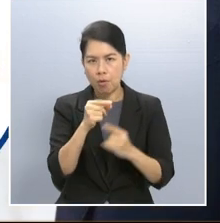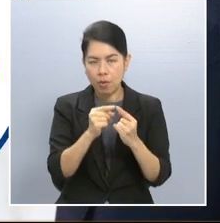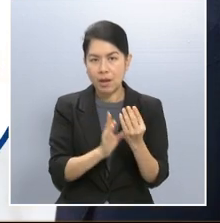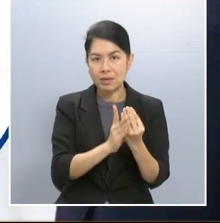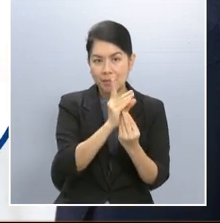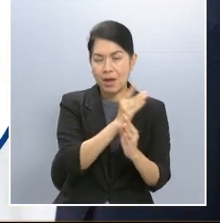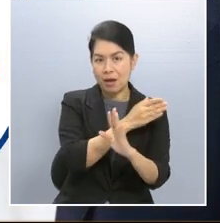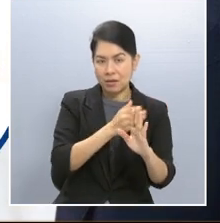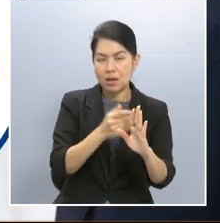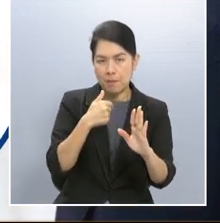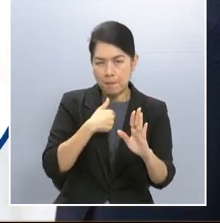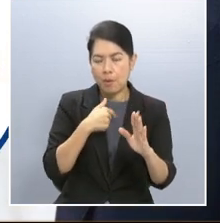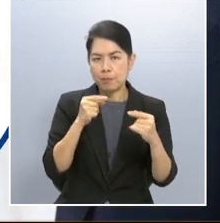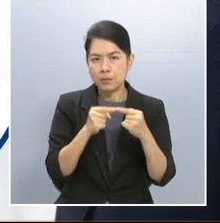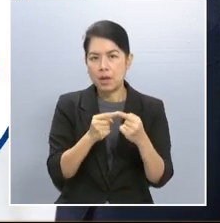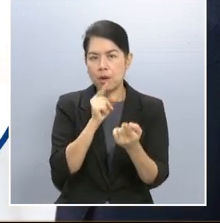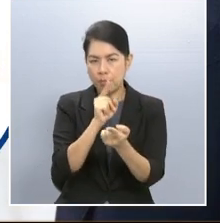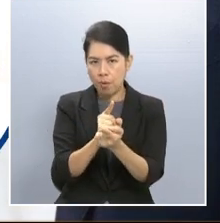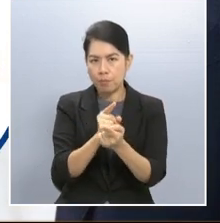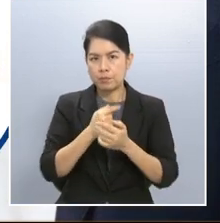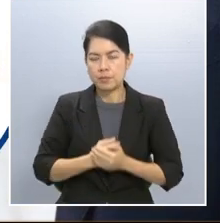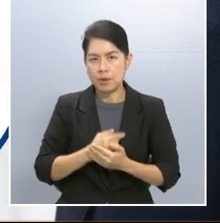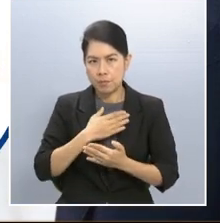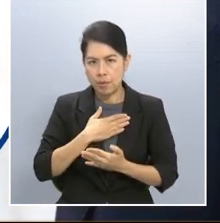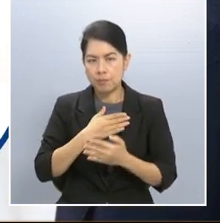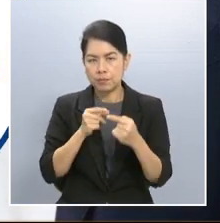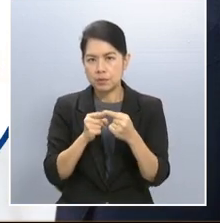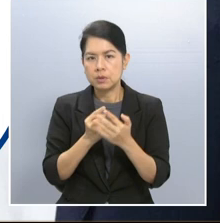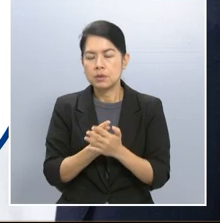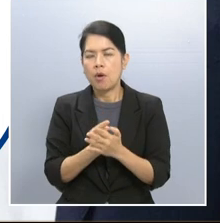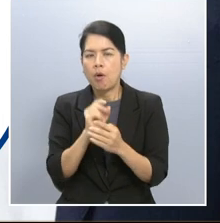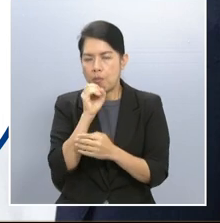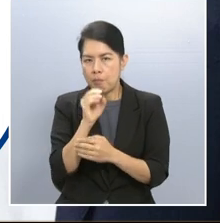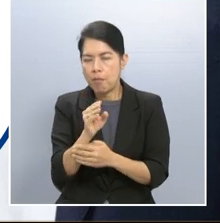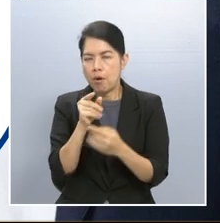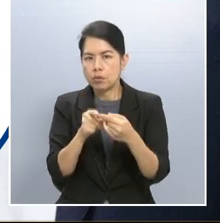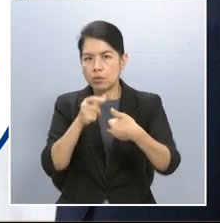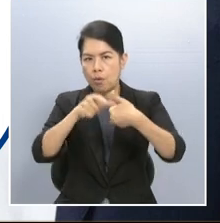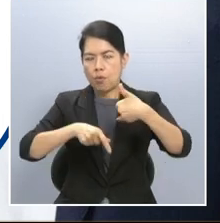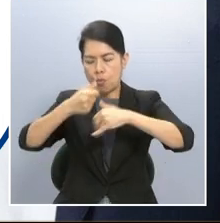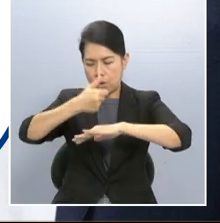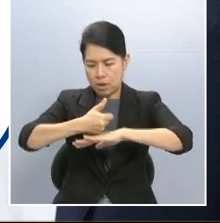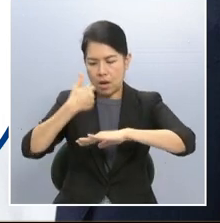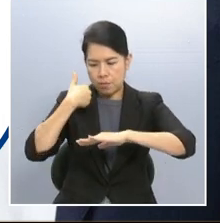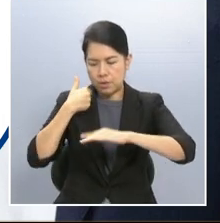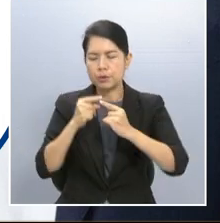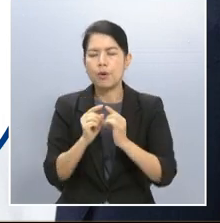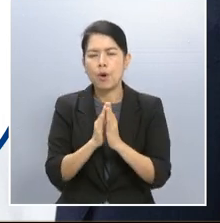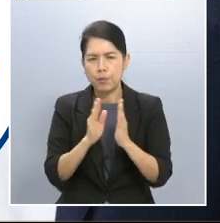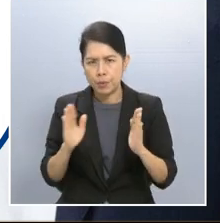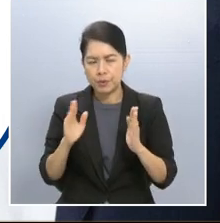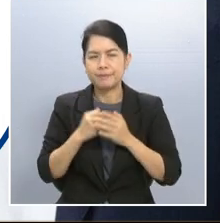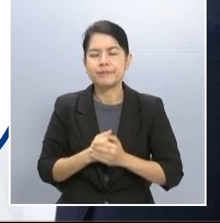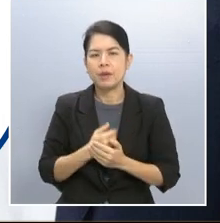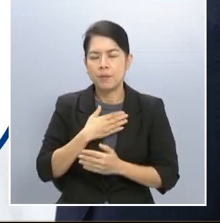ได้เข้าพบและยื่นจดหมายถึงท่านประธานภาคส่วนหรือเปล่าพัลลภเพื่อขอบคุณในความไว้วางใจที่ท่านมอบให้ผมพร้อมกับ